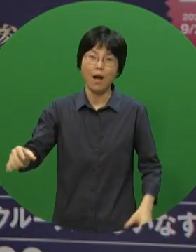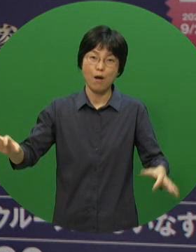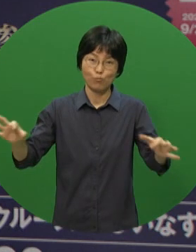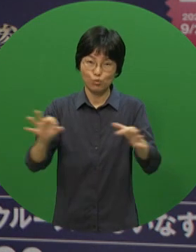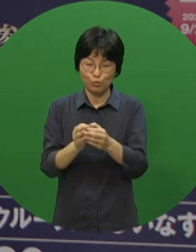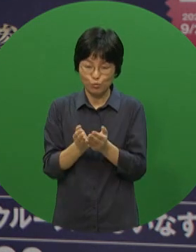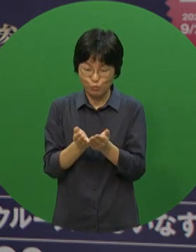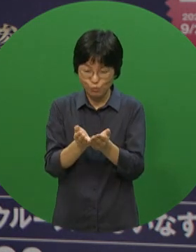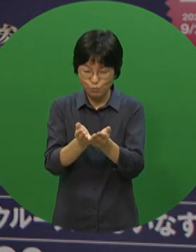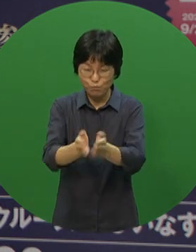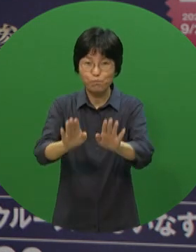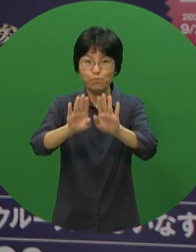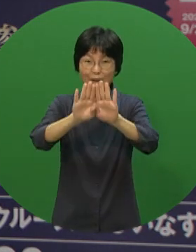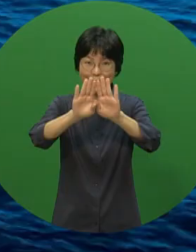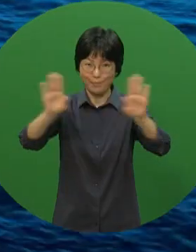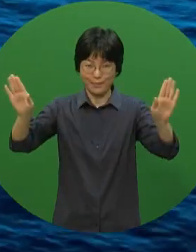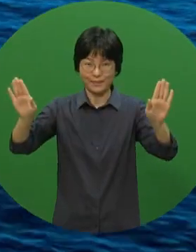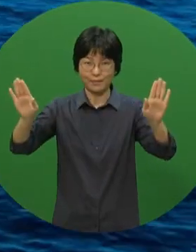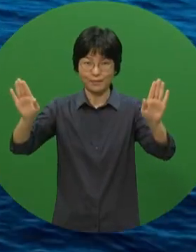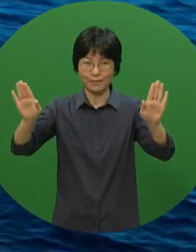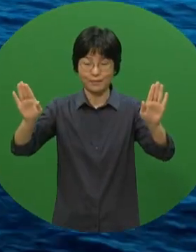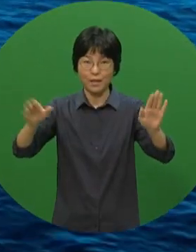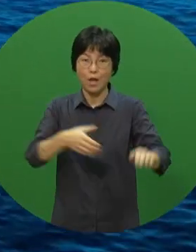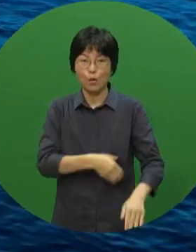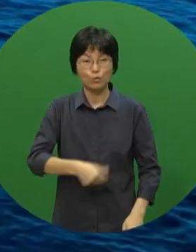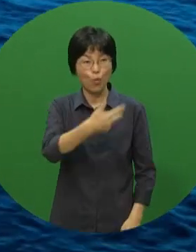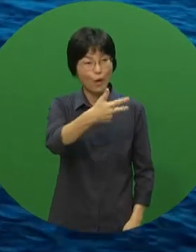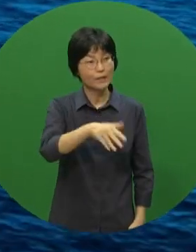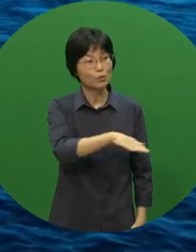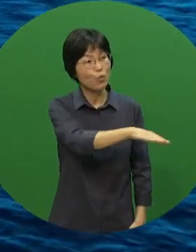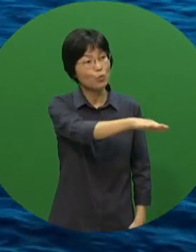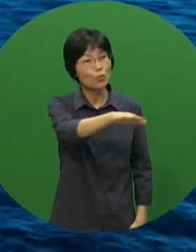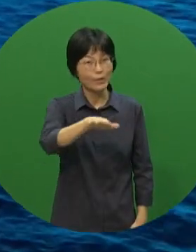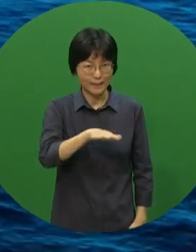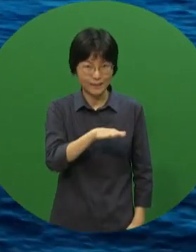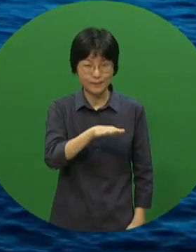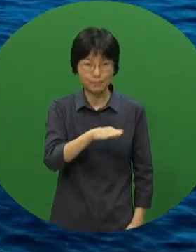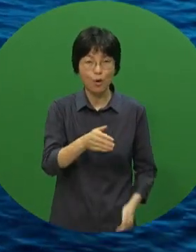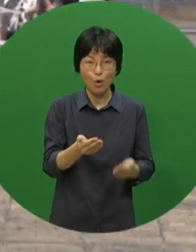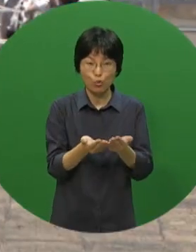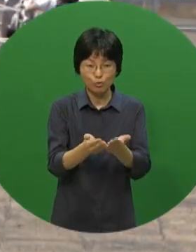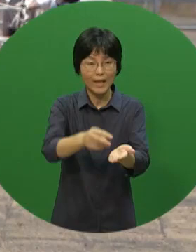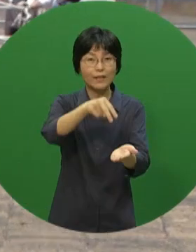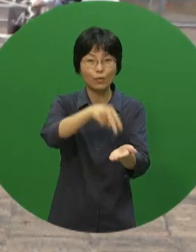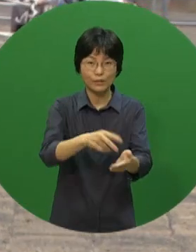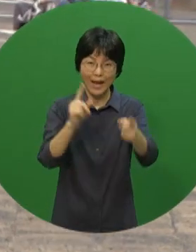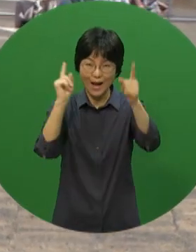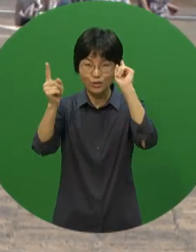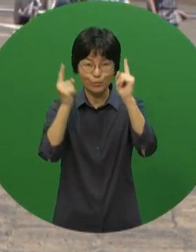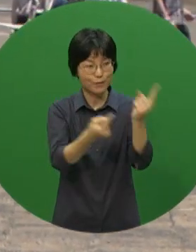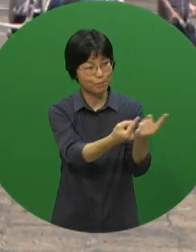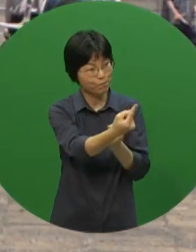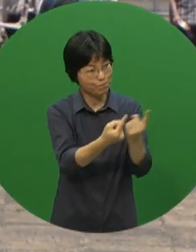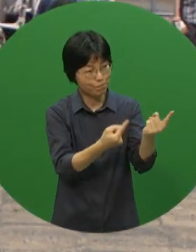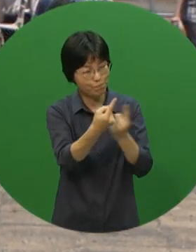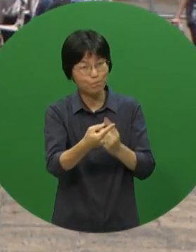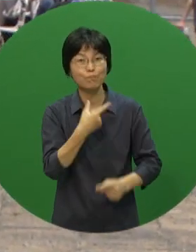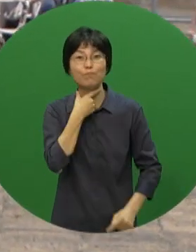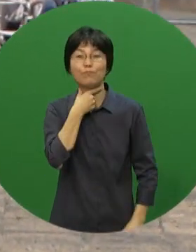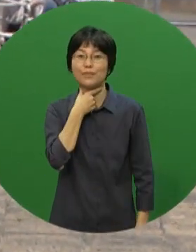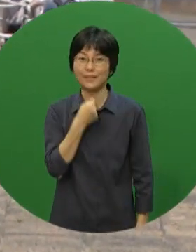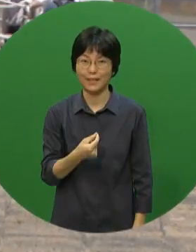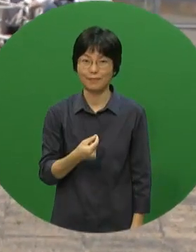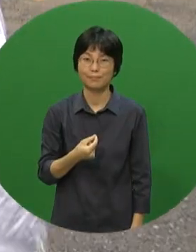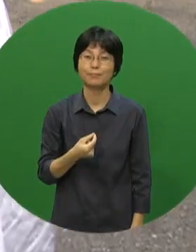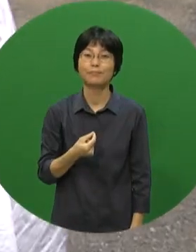たな交通手段が加わりました。船旅の魅力が加わることで福岡周辺から新たな観光客を呼び込めることを